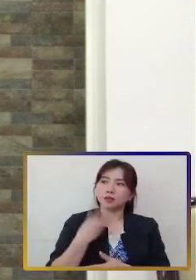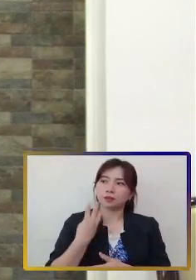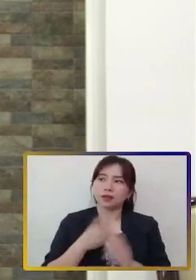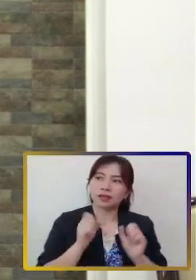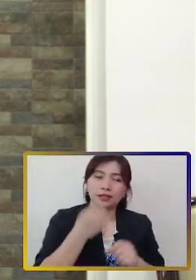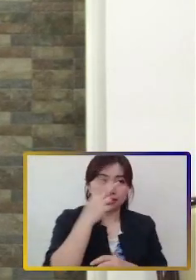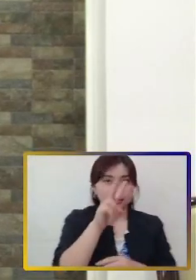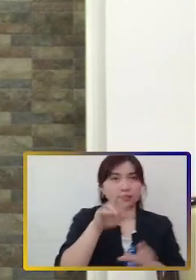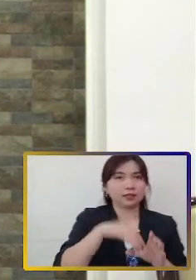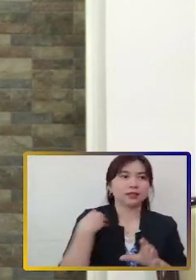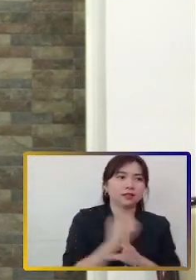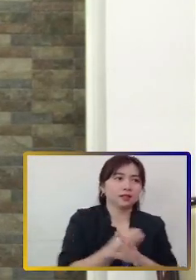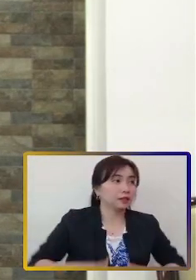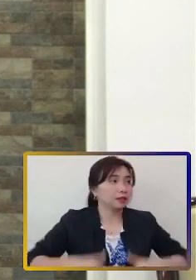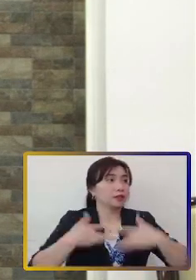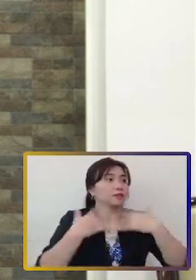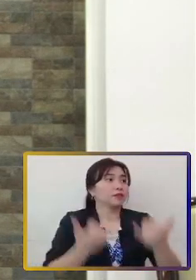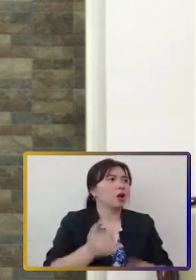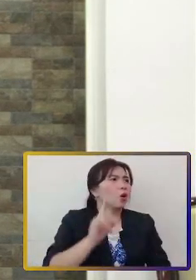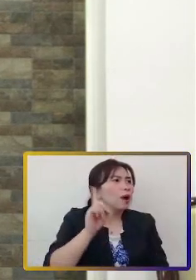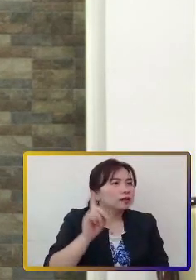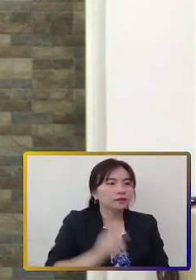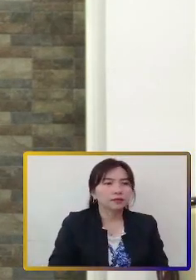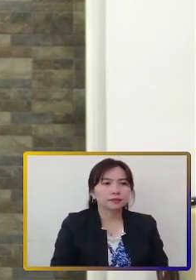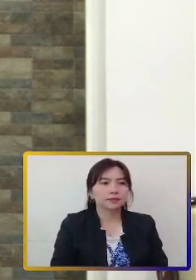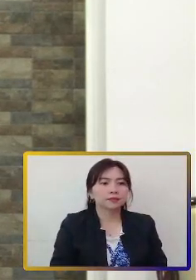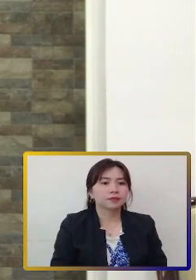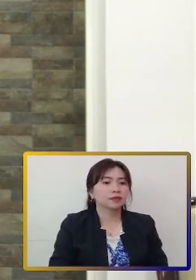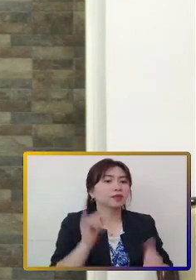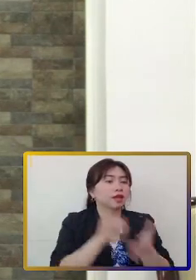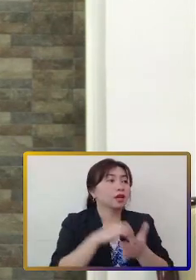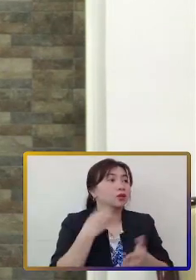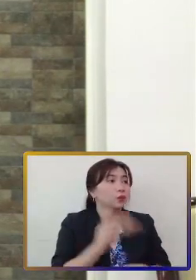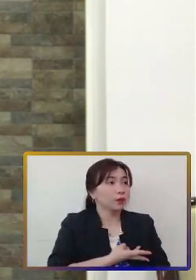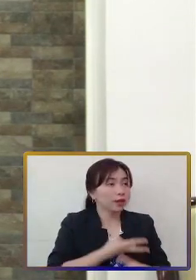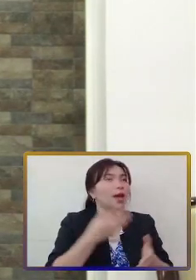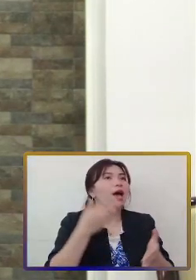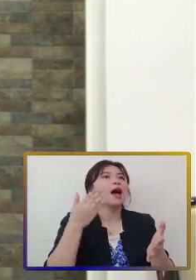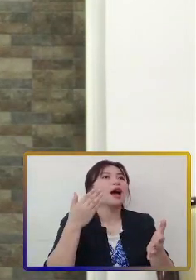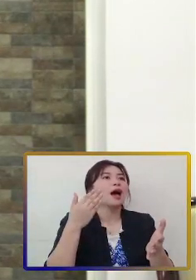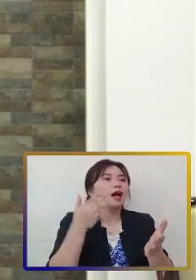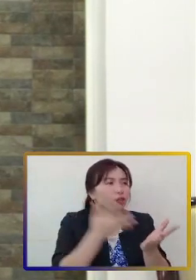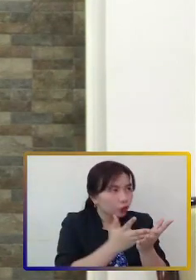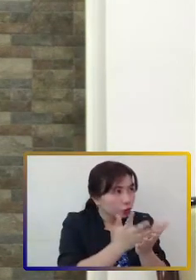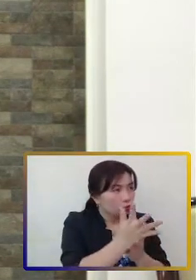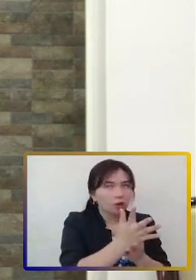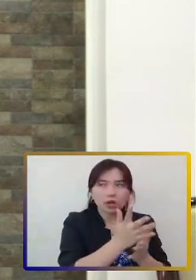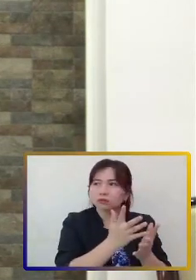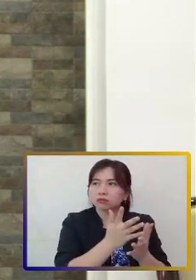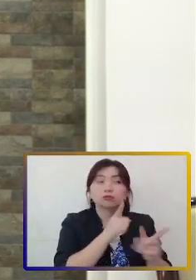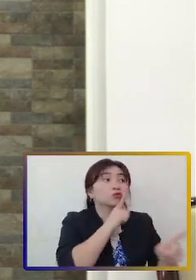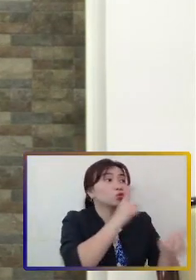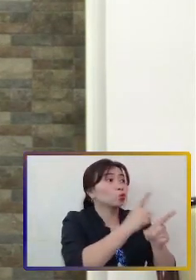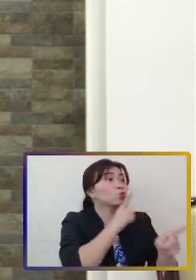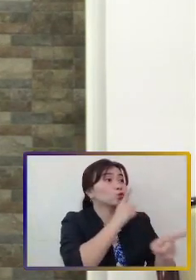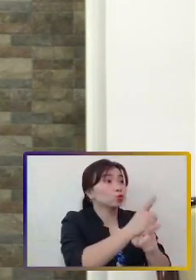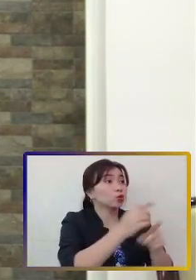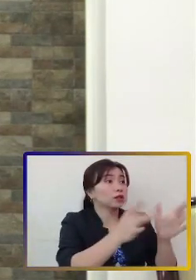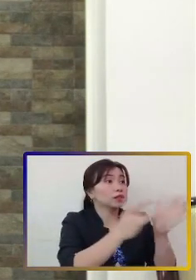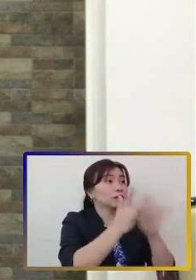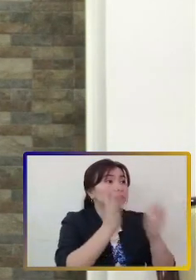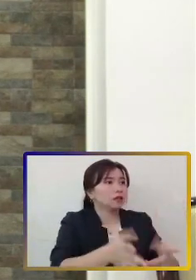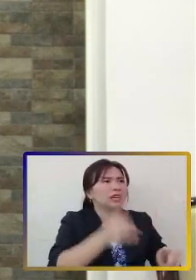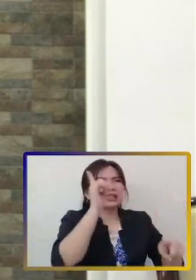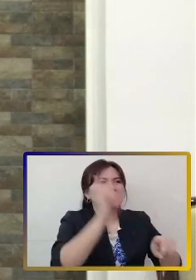christianism ngayon ano po that we the Christians cannot